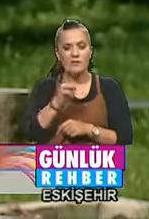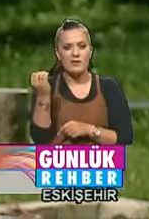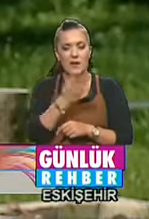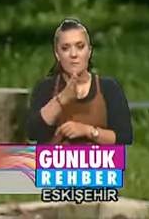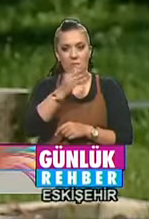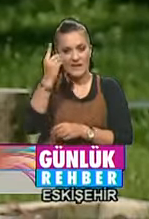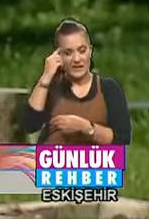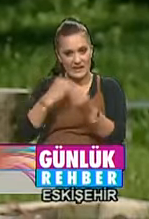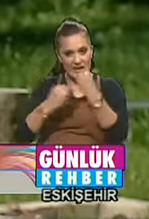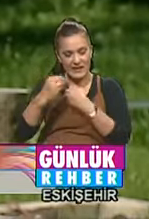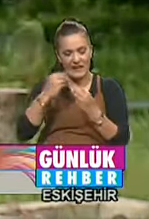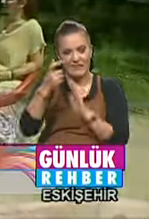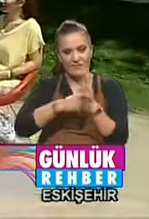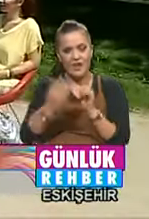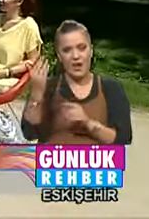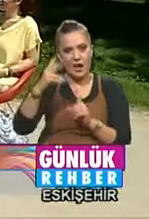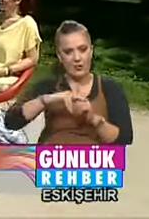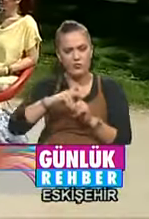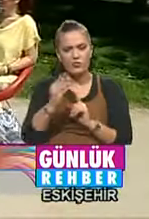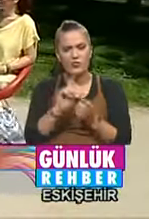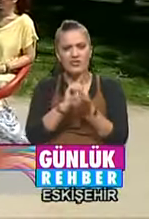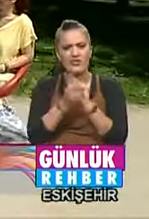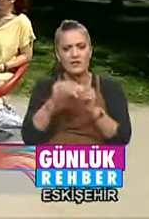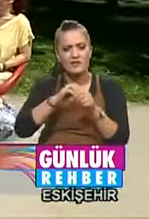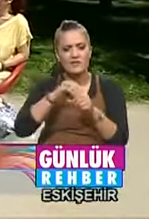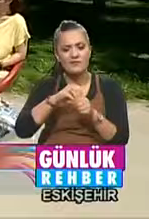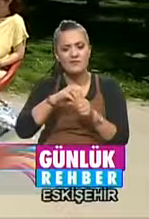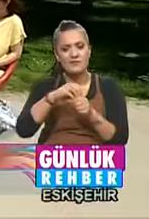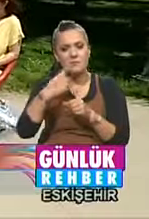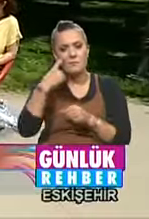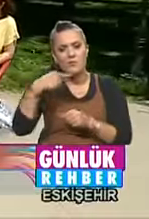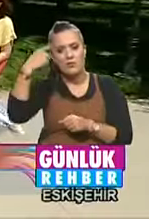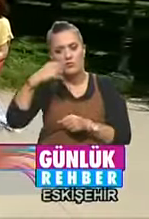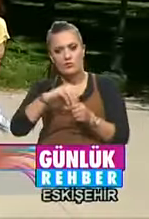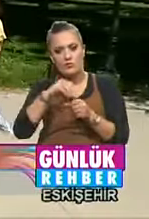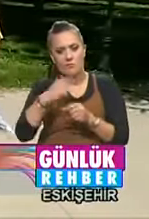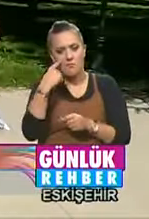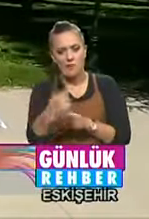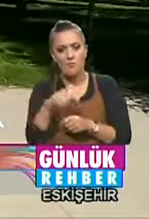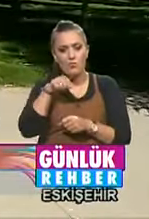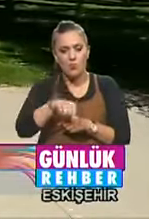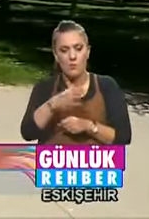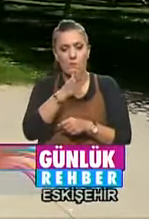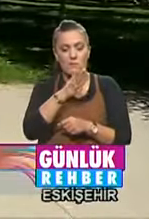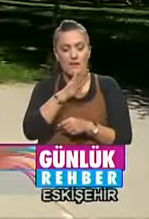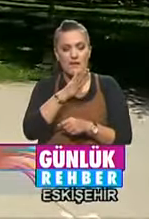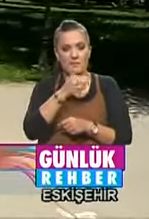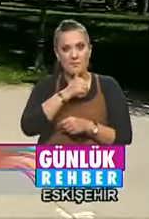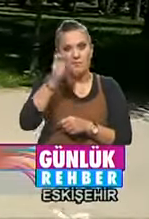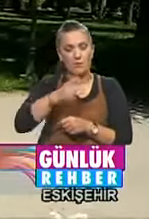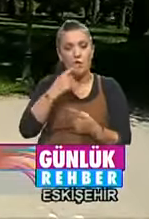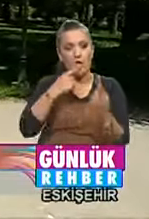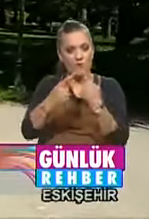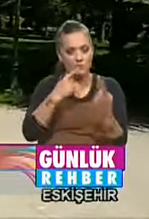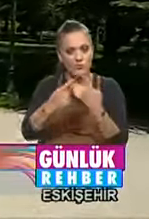bildiriyle katılıyorlar. Ve çok çeşitli açılardan bakarak bu bilgelerimizi